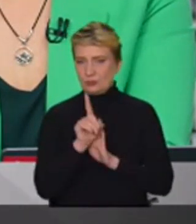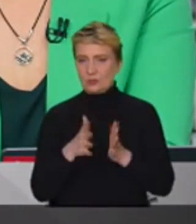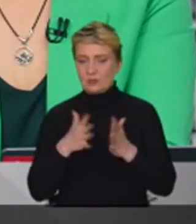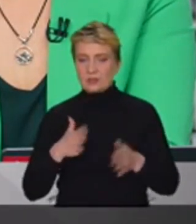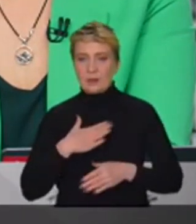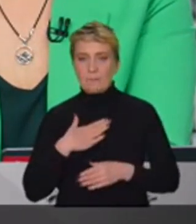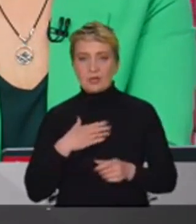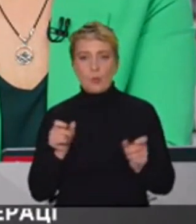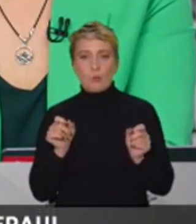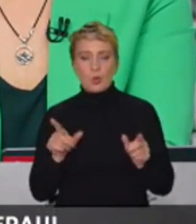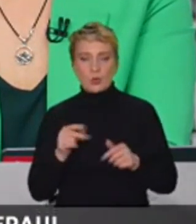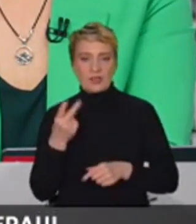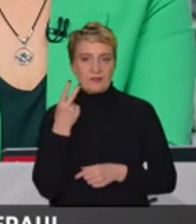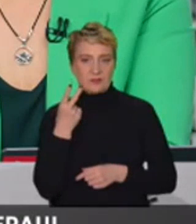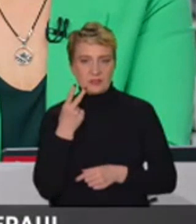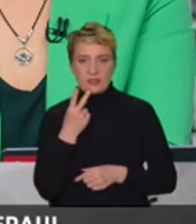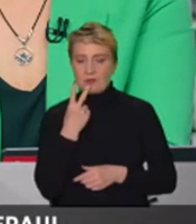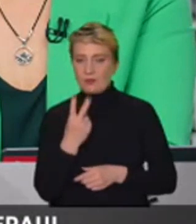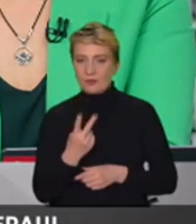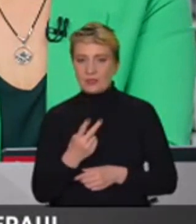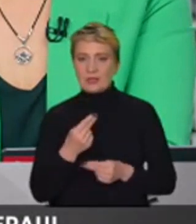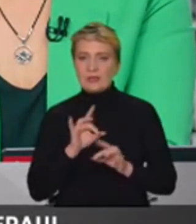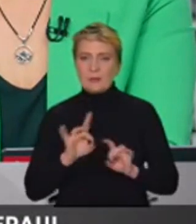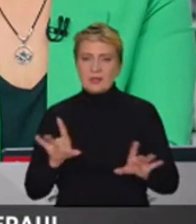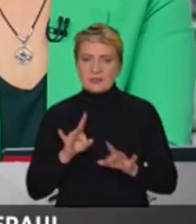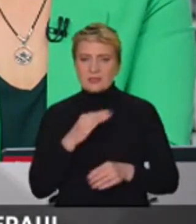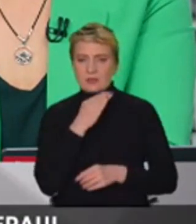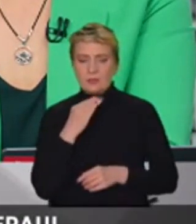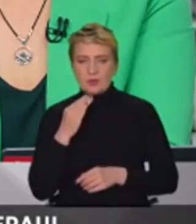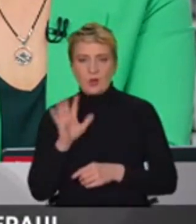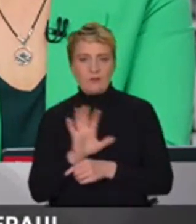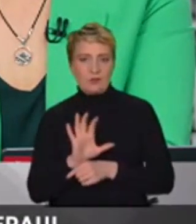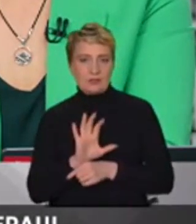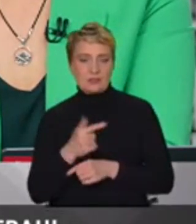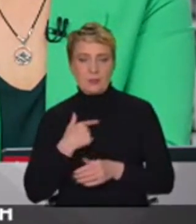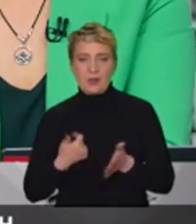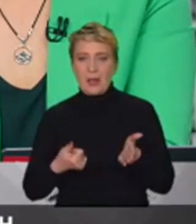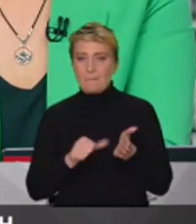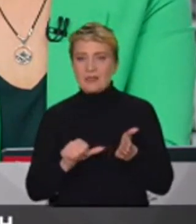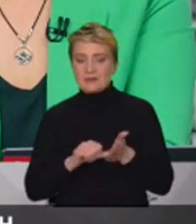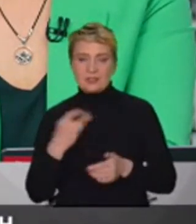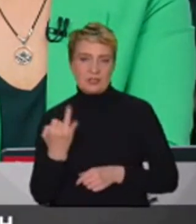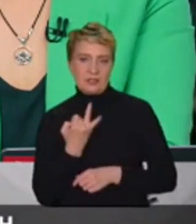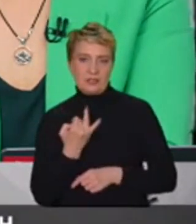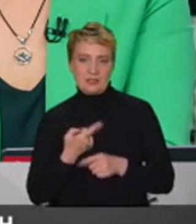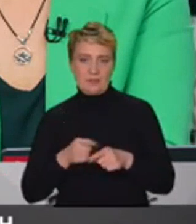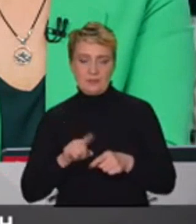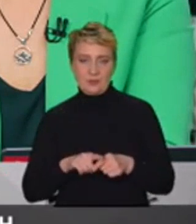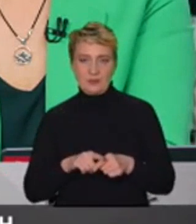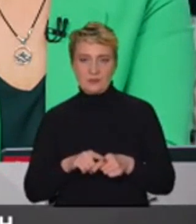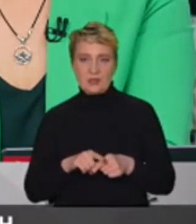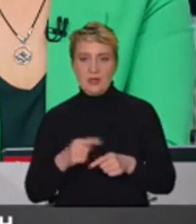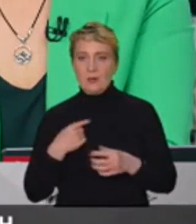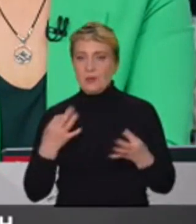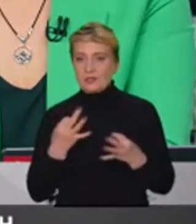блоге я всегда о видеоиграх рассказываю, там никогда не было оголенных фотографий, поэтому мои подписчики заинтересовались, и это завирусилось. Поэтому мы думаем,